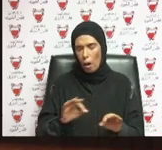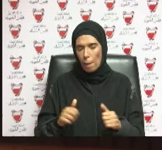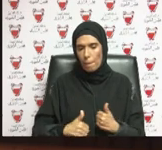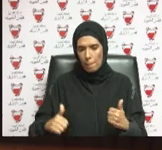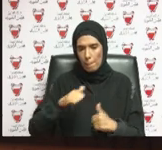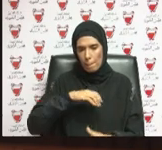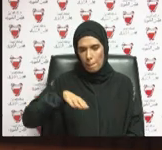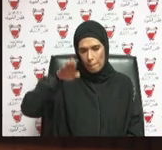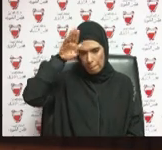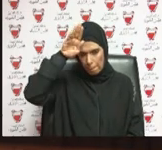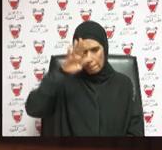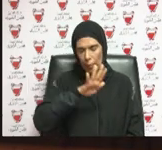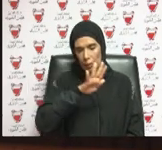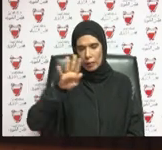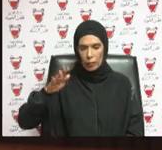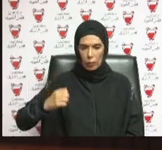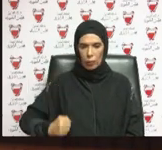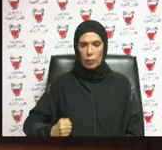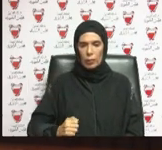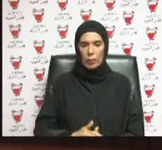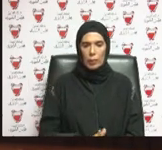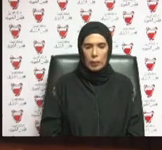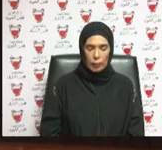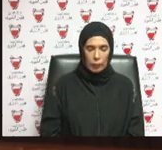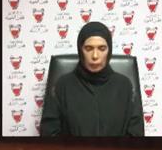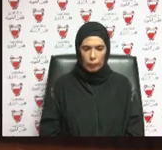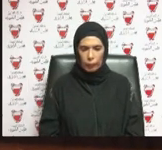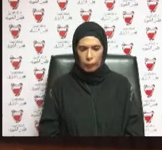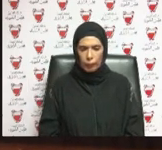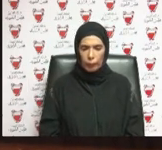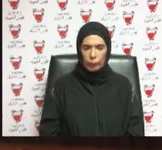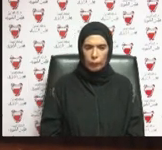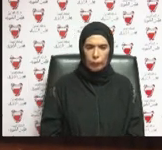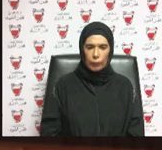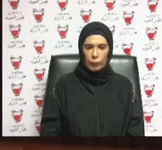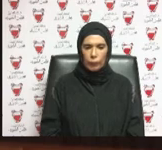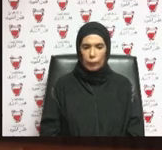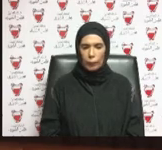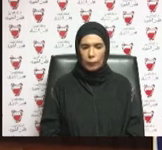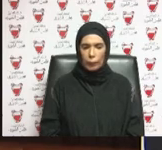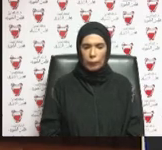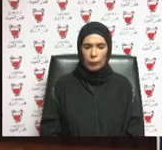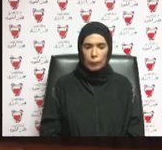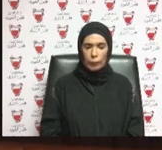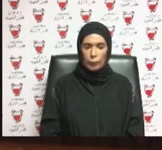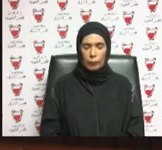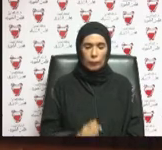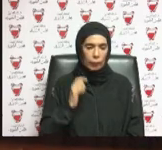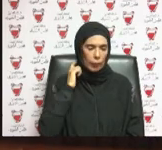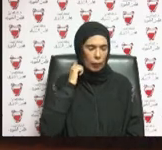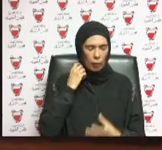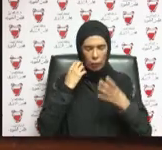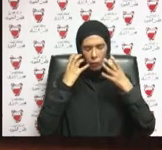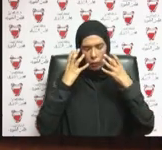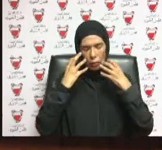خليفة الكرام، وإلى الشعب البحرين المخلص الوفي. سيد الرئيس، لقد فقدنا